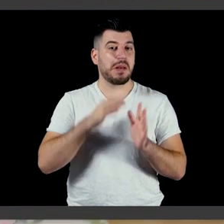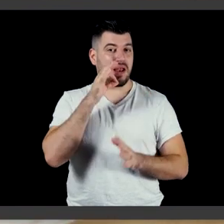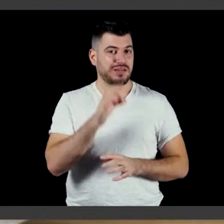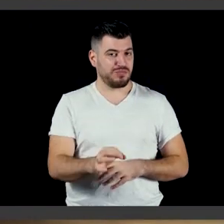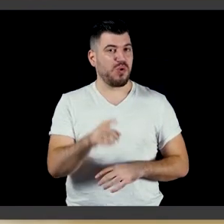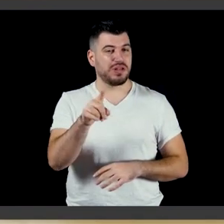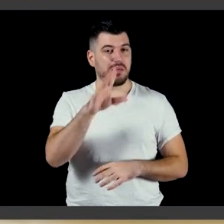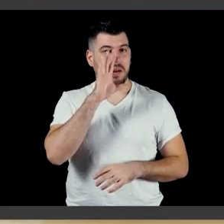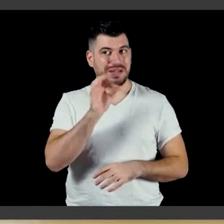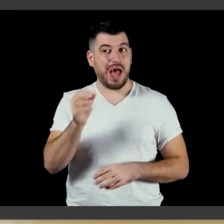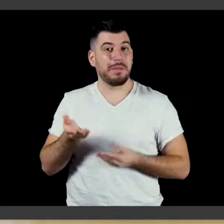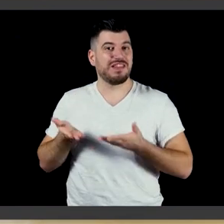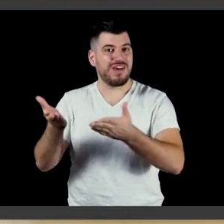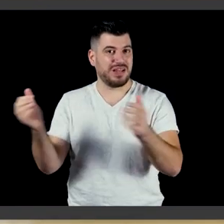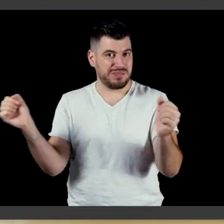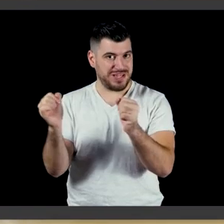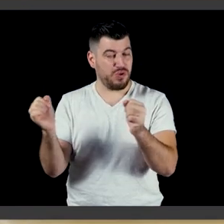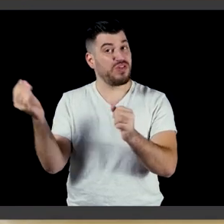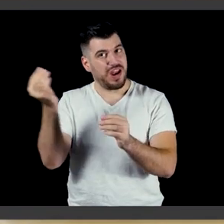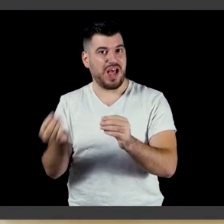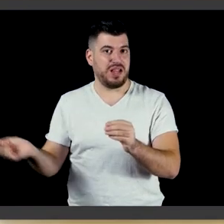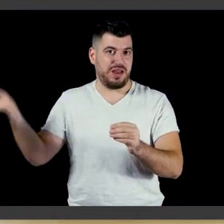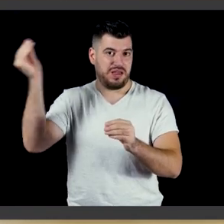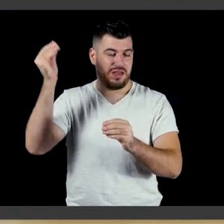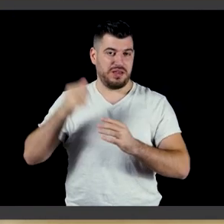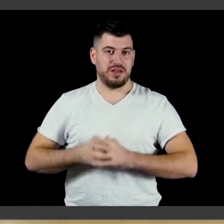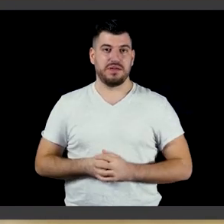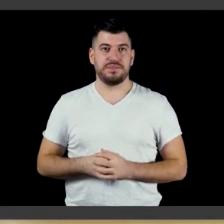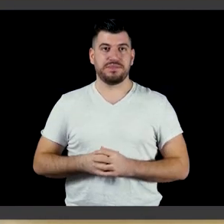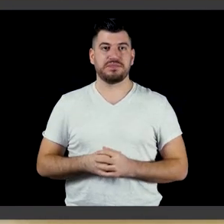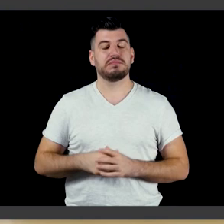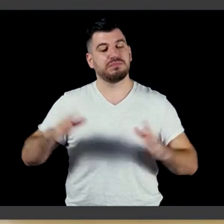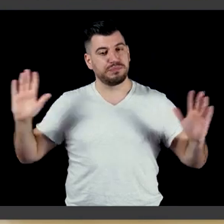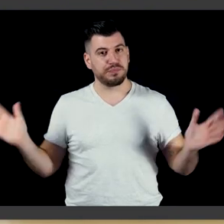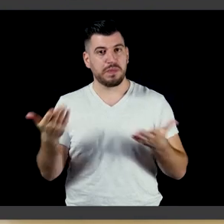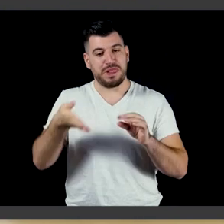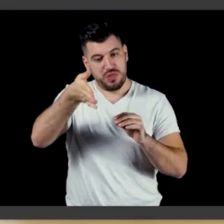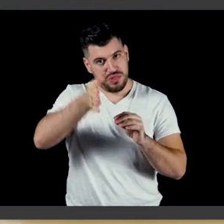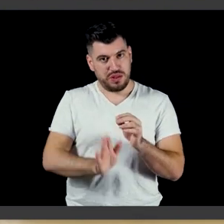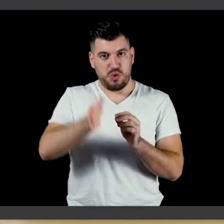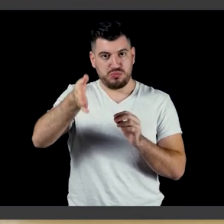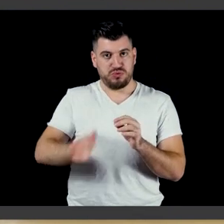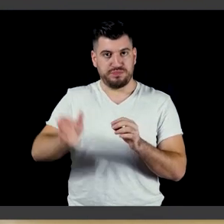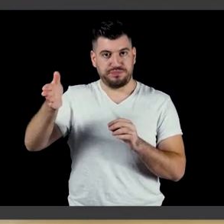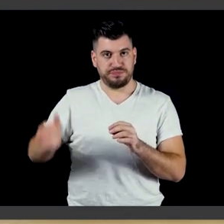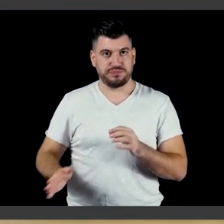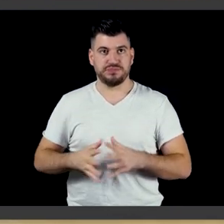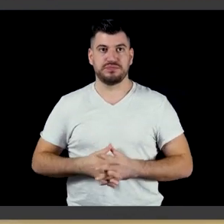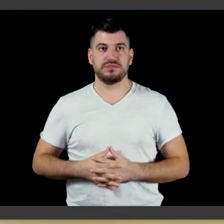πολύ καλύτερη αν την αφήσει στο ψυγείο να κρυώσει. Τέλος πάντων, εγώ θα κόψω εδώ πέρα την πορτοκαλόπιτα.